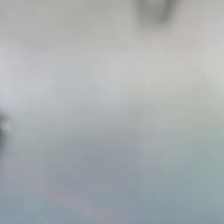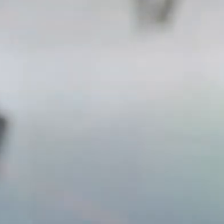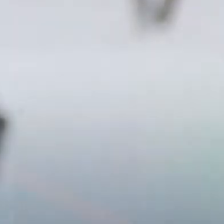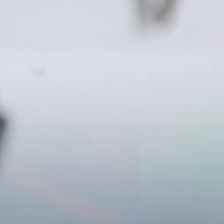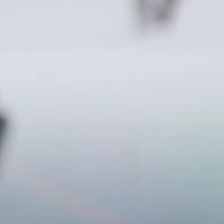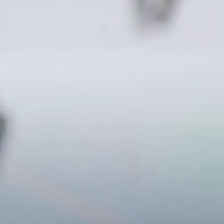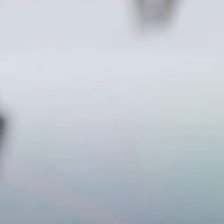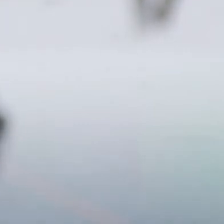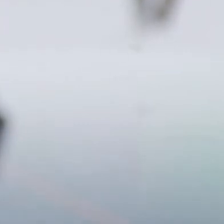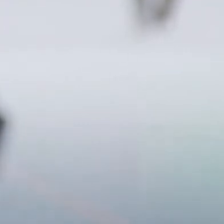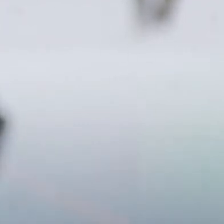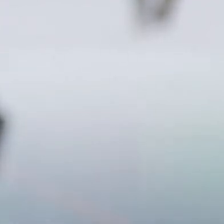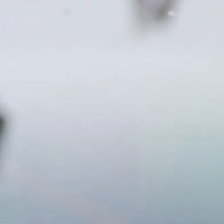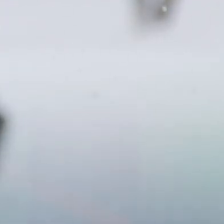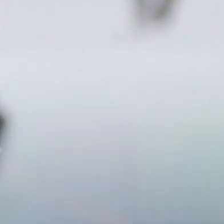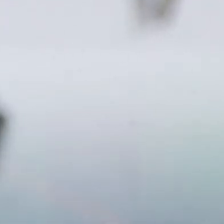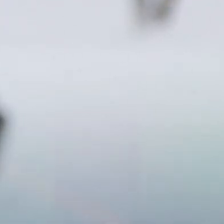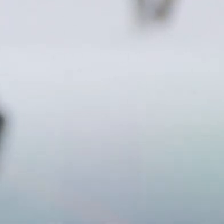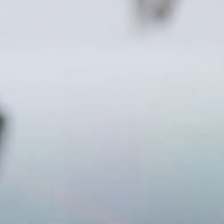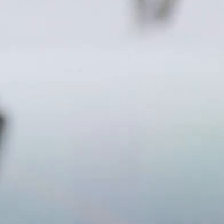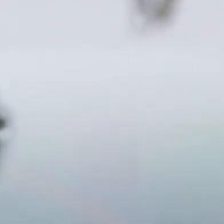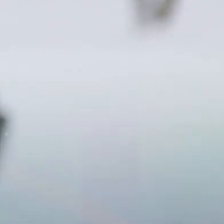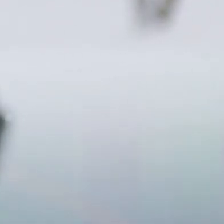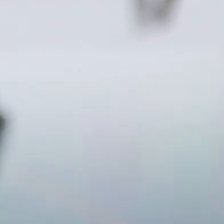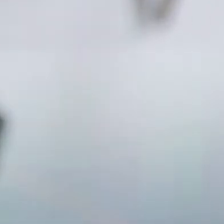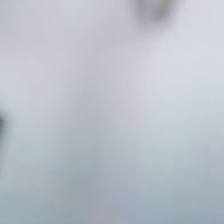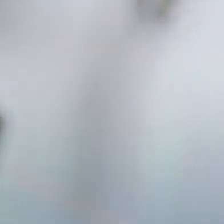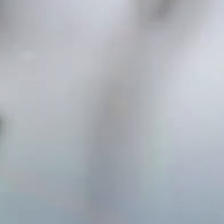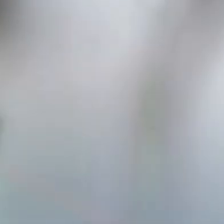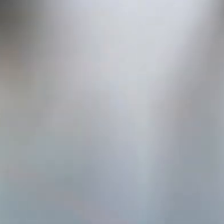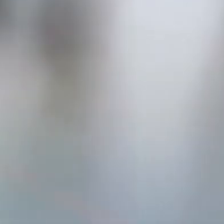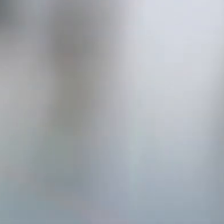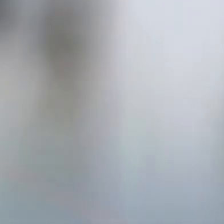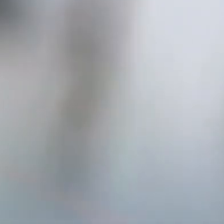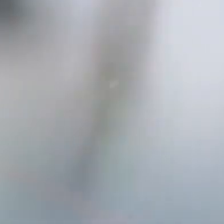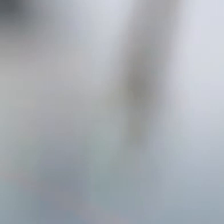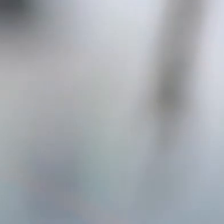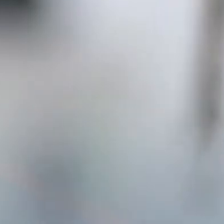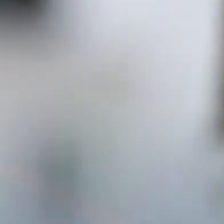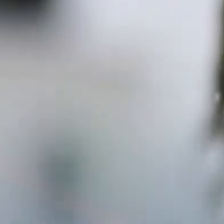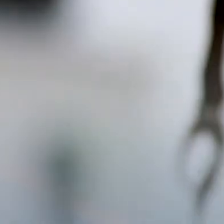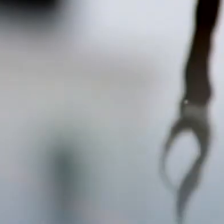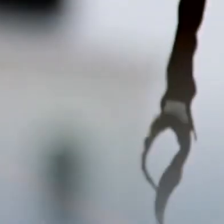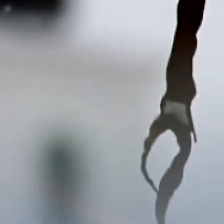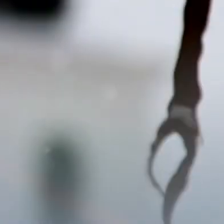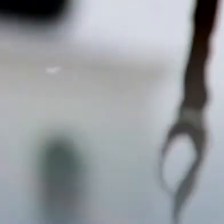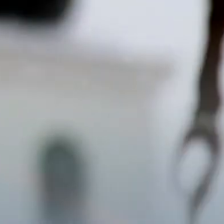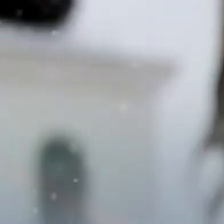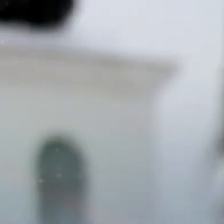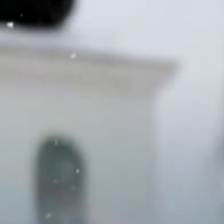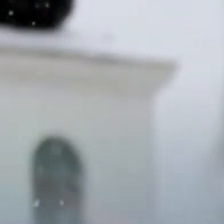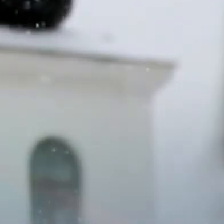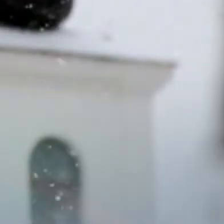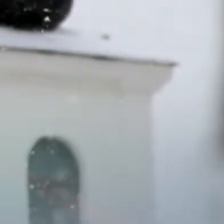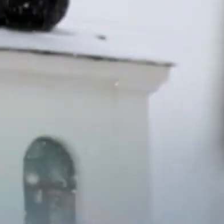по православному календарю 12 студеня именины у Анисии, Антона, Ирины, Льва, Макара, Мары и Якуба. У